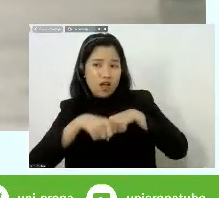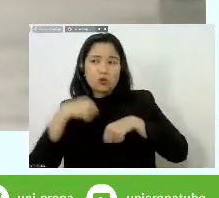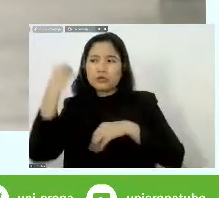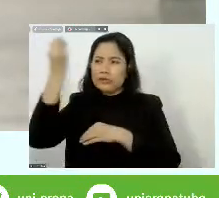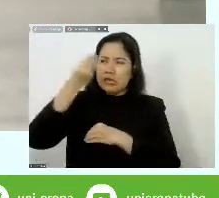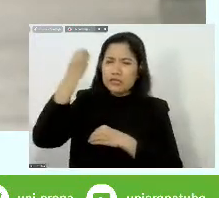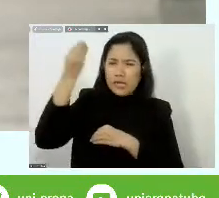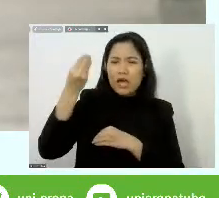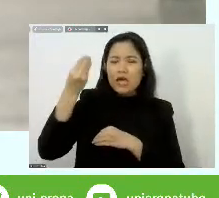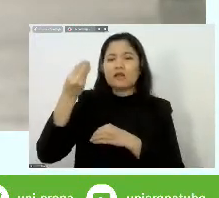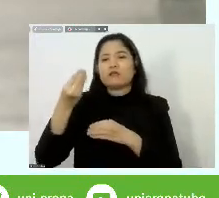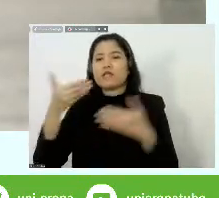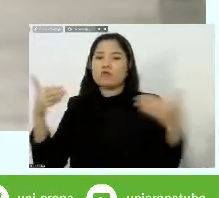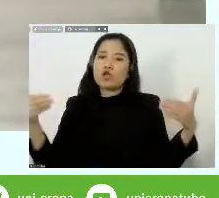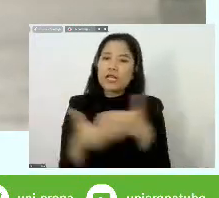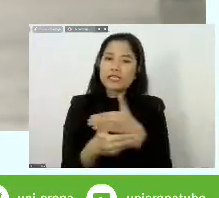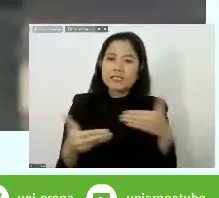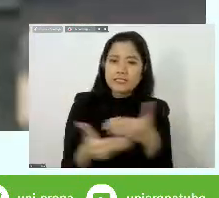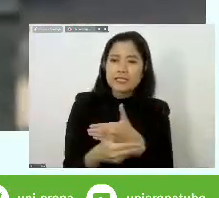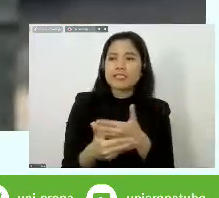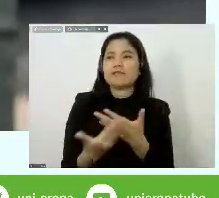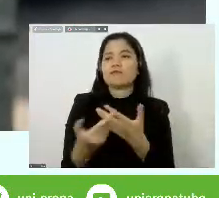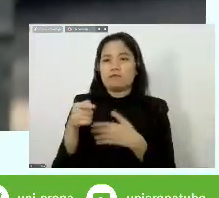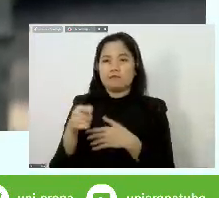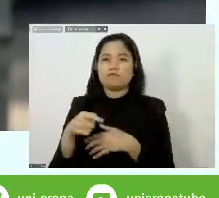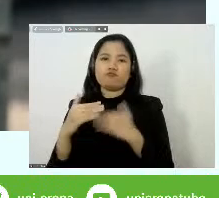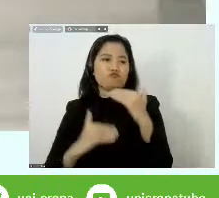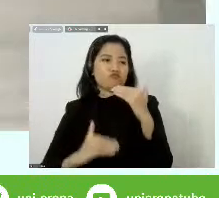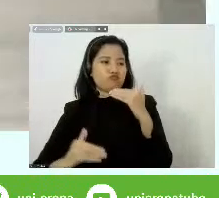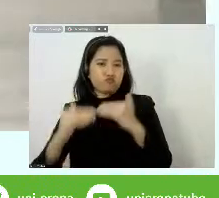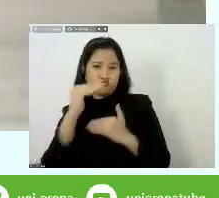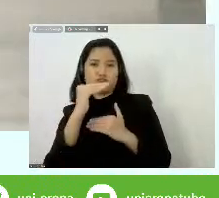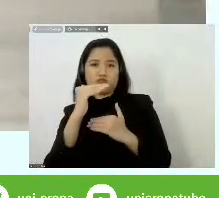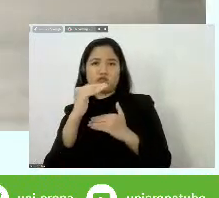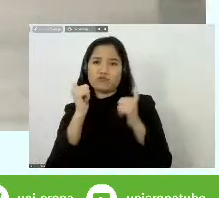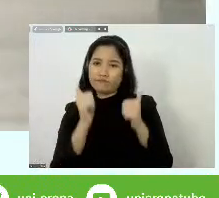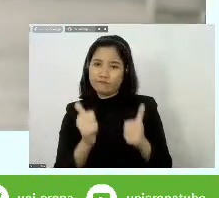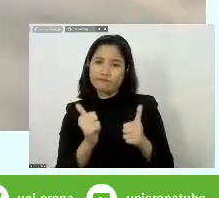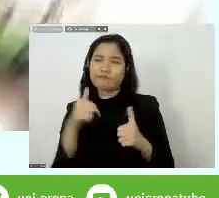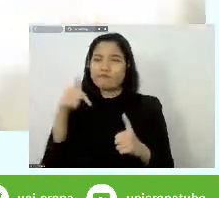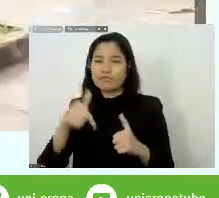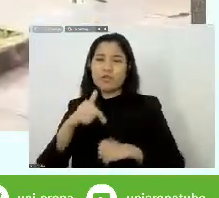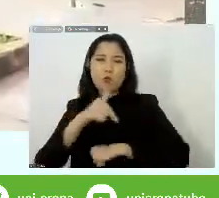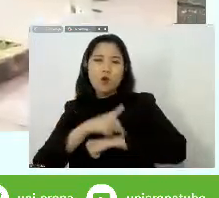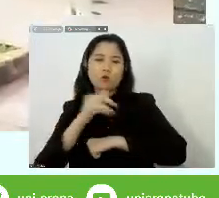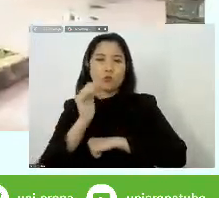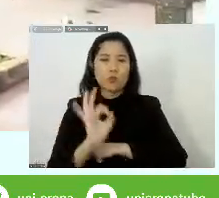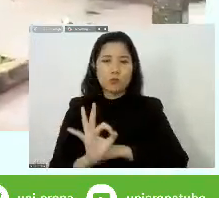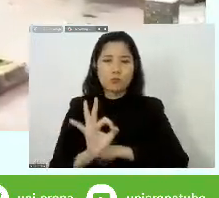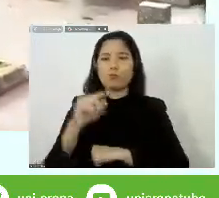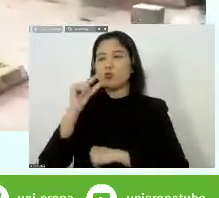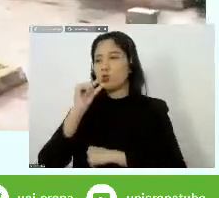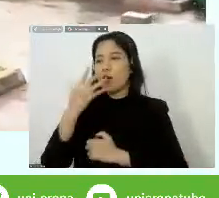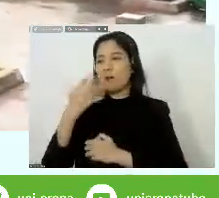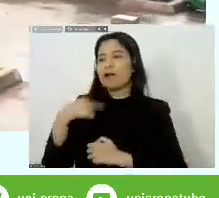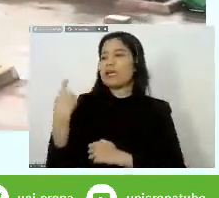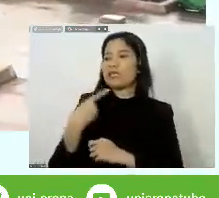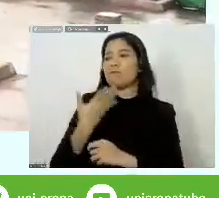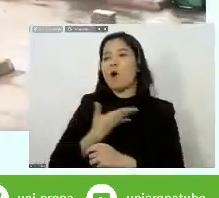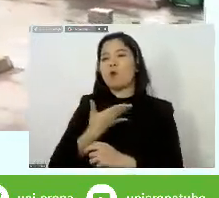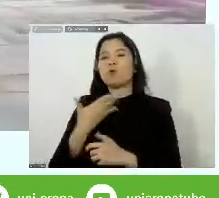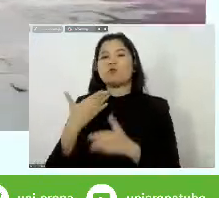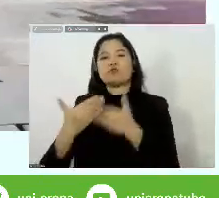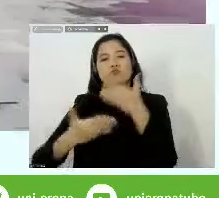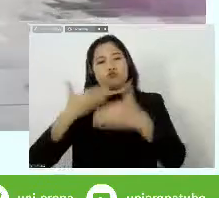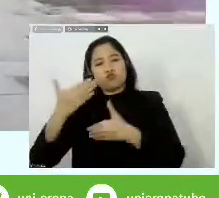untuk mobilitas itu sangat baik nah ini adalah juga momentum yang sangat baik yang coba kami akan Minten